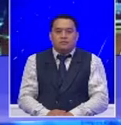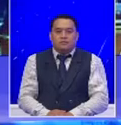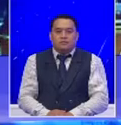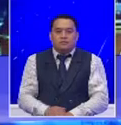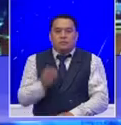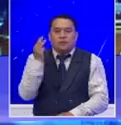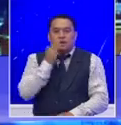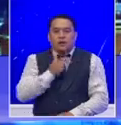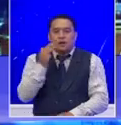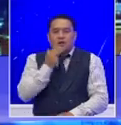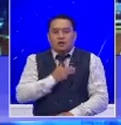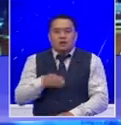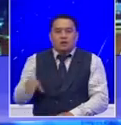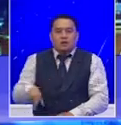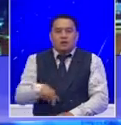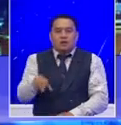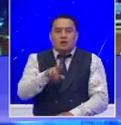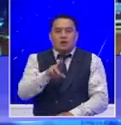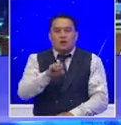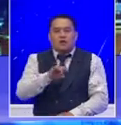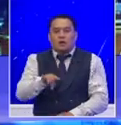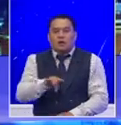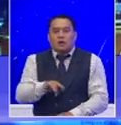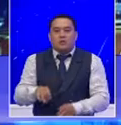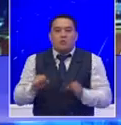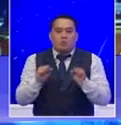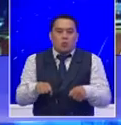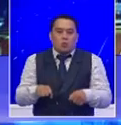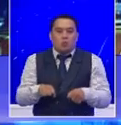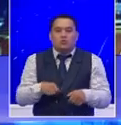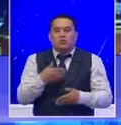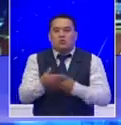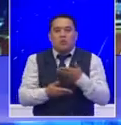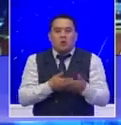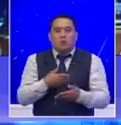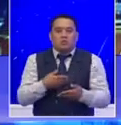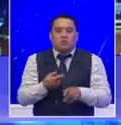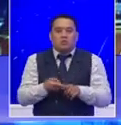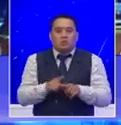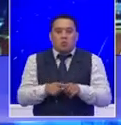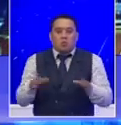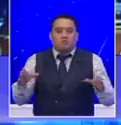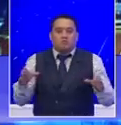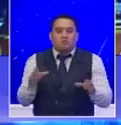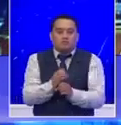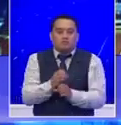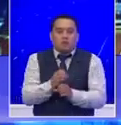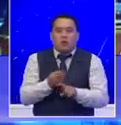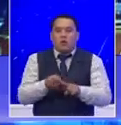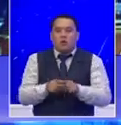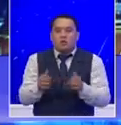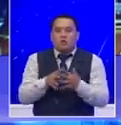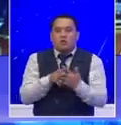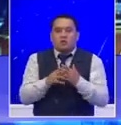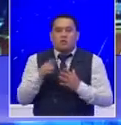Каратал обмелел. Сегодня главную артерию Талдыкурганского региона можно перейти вброд, едва намочив ноги. Жители и аграрии